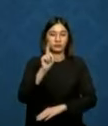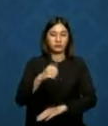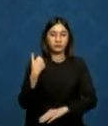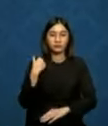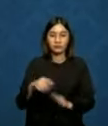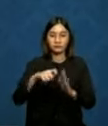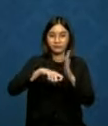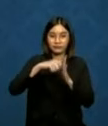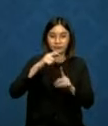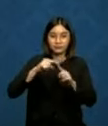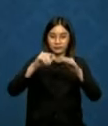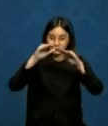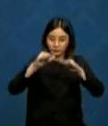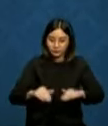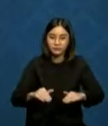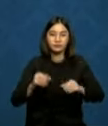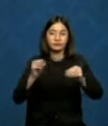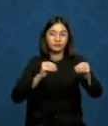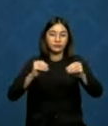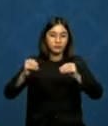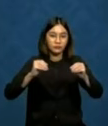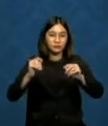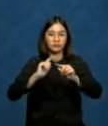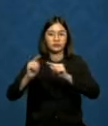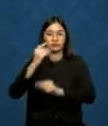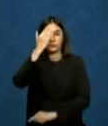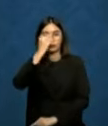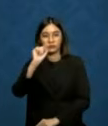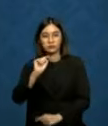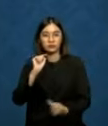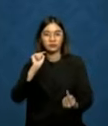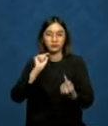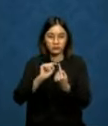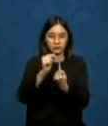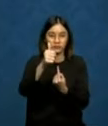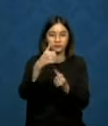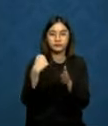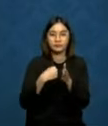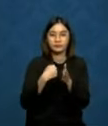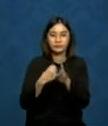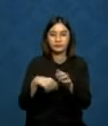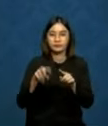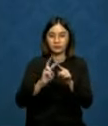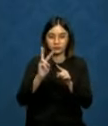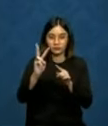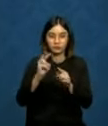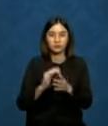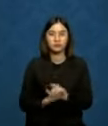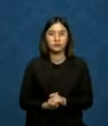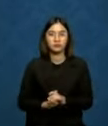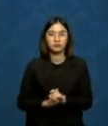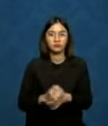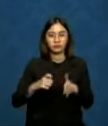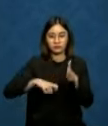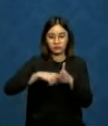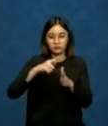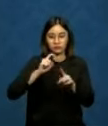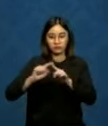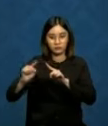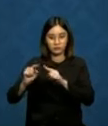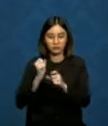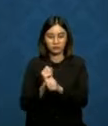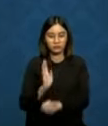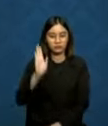ลดเงื่อนไขหรือผ่อนปรนกติกาบางอย่างเพื่อให้เกิดการเข้าถึงได้มากขึ้น 2ครับลดเงื่อนไขที่ทำให้